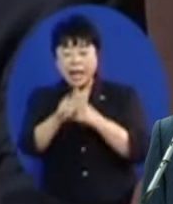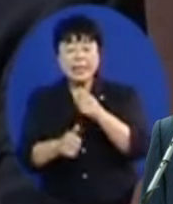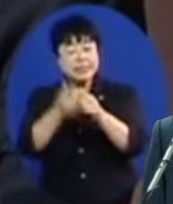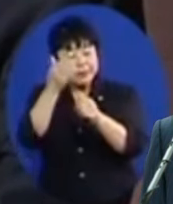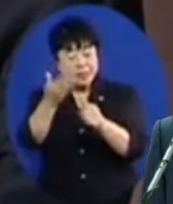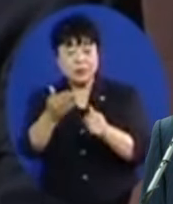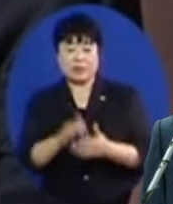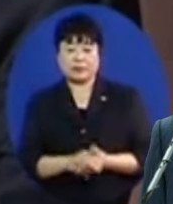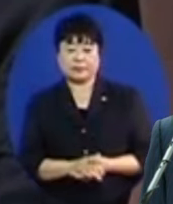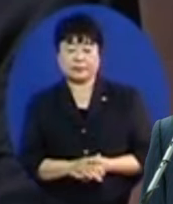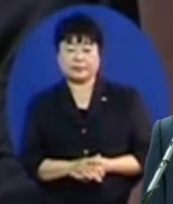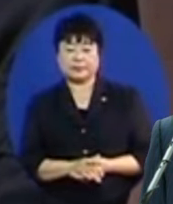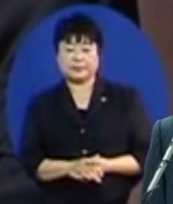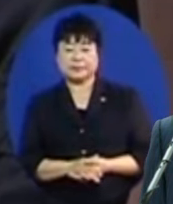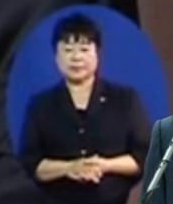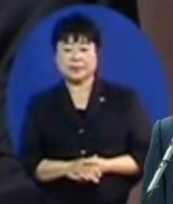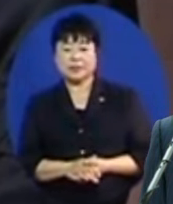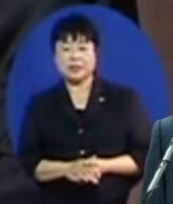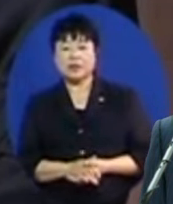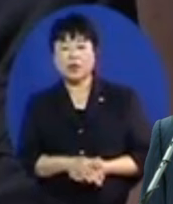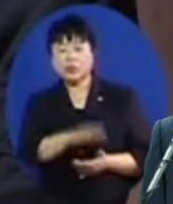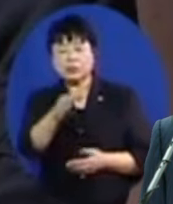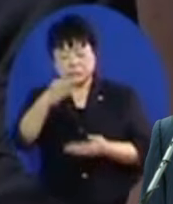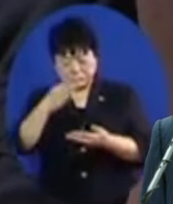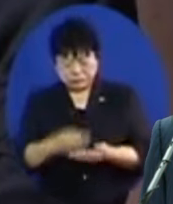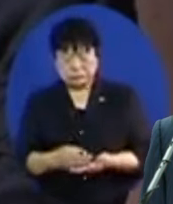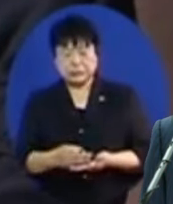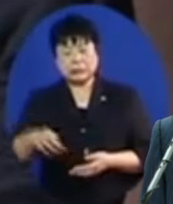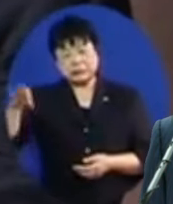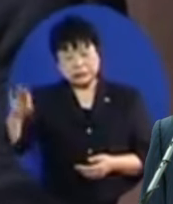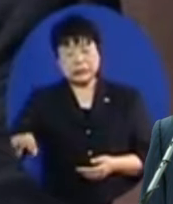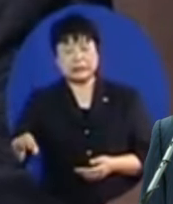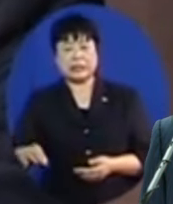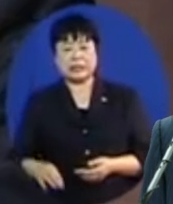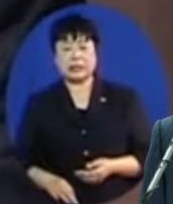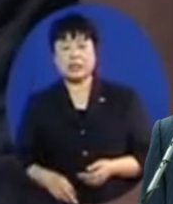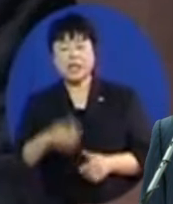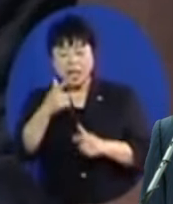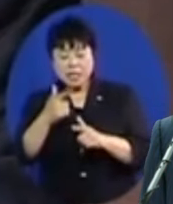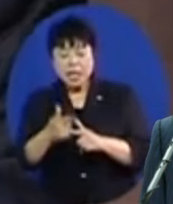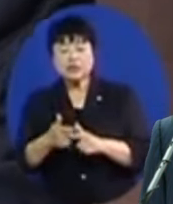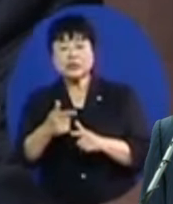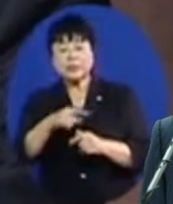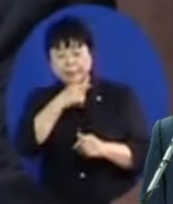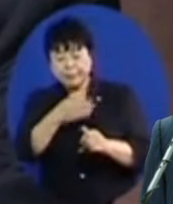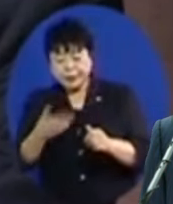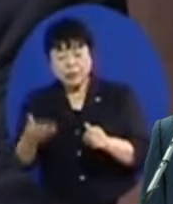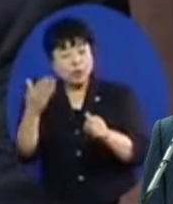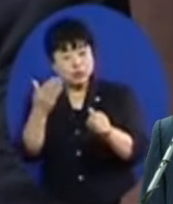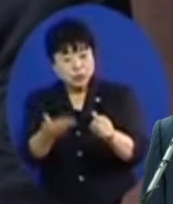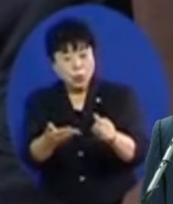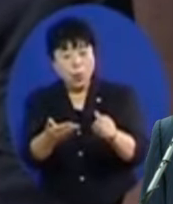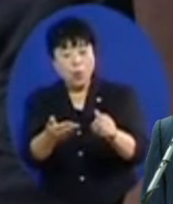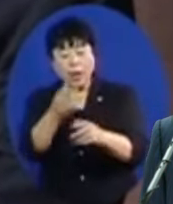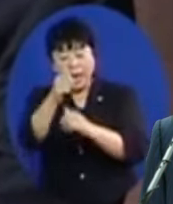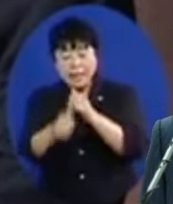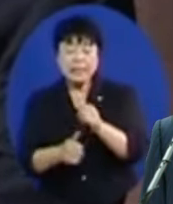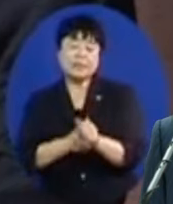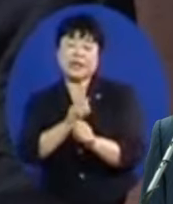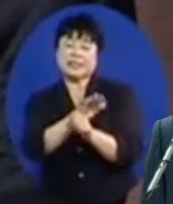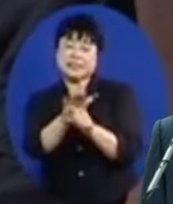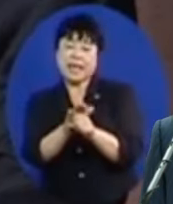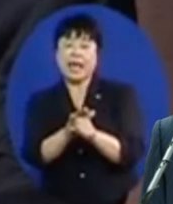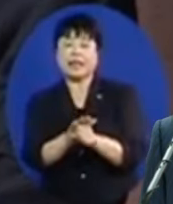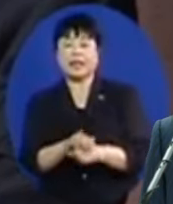하나님은 값도 안 나가는 우리를 구하기 위해서 그 아들 예수님의 보배로운 피를 흘려주셨으니 그 하나님의 사랑에